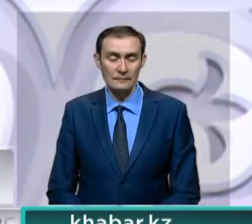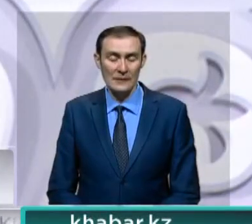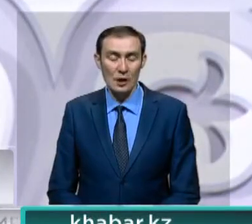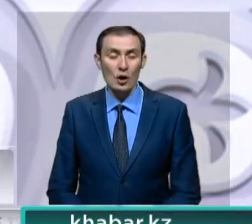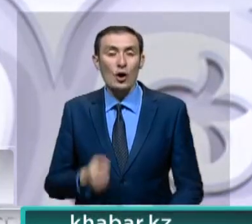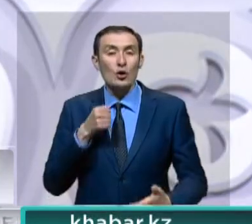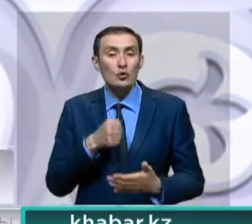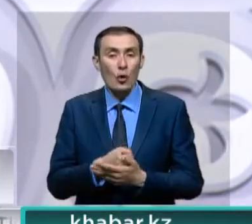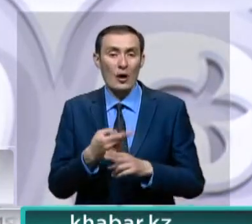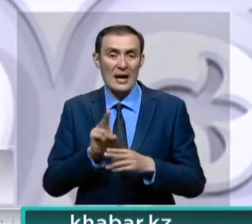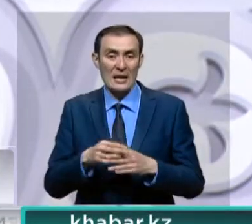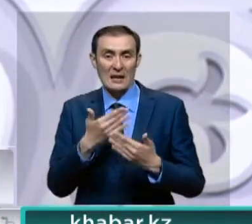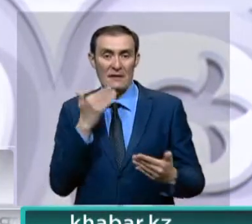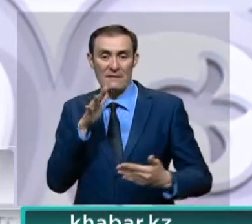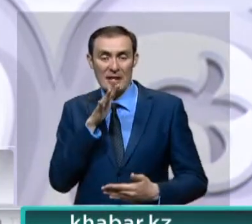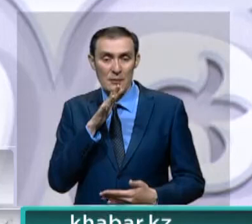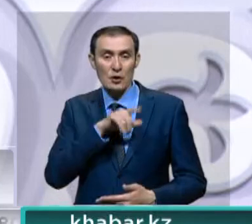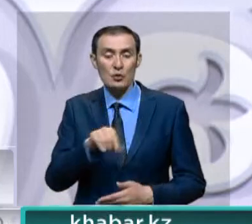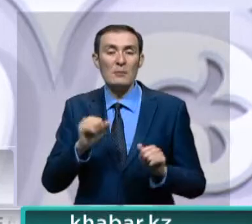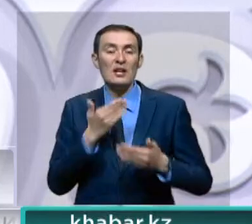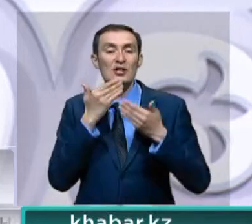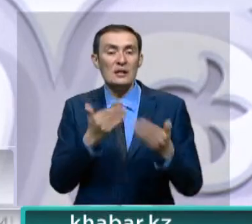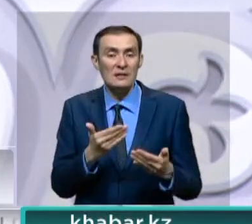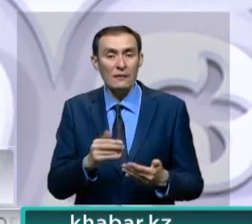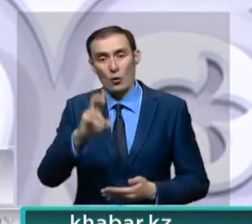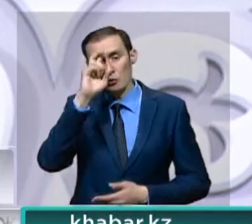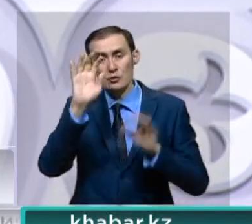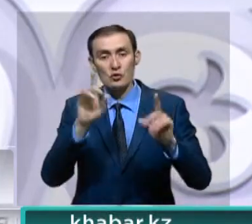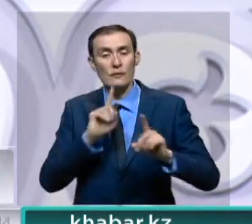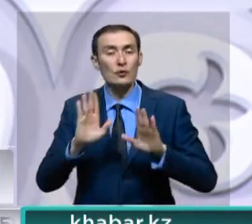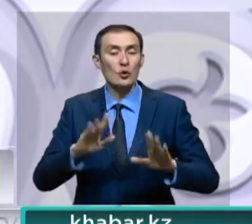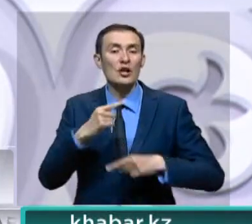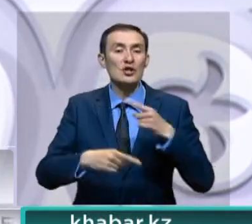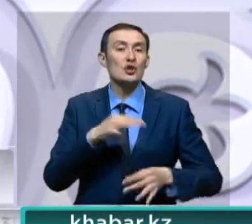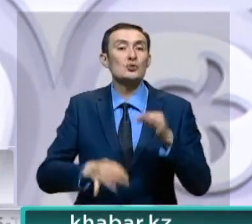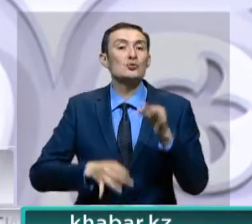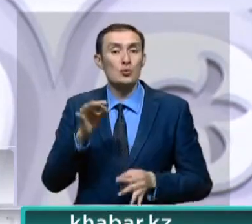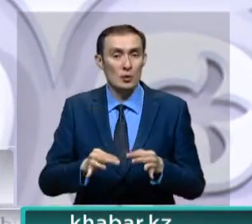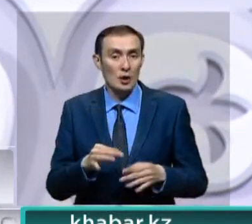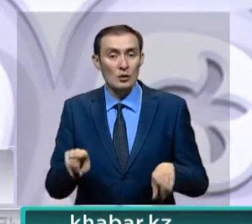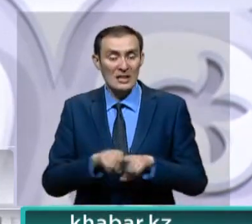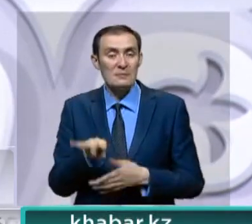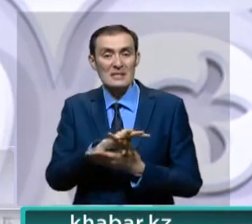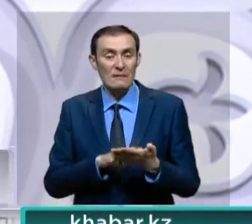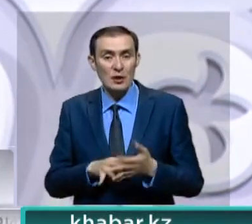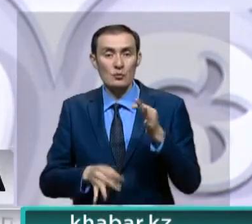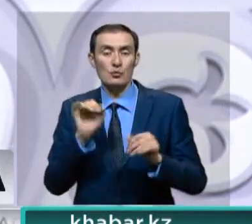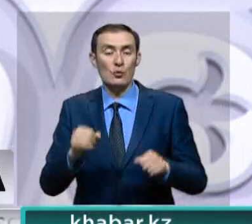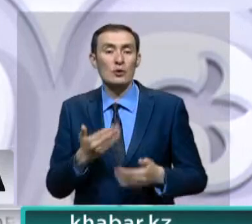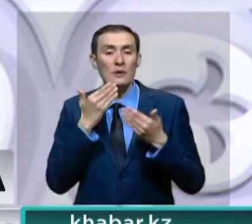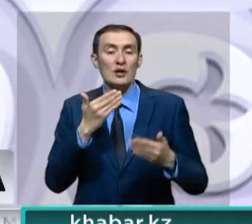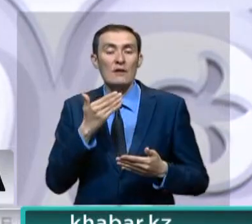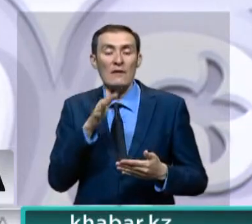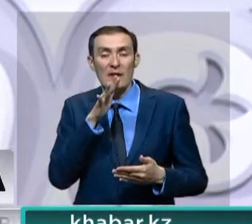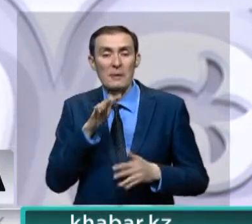До этих пор граждане Республики Казахстан могли обращаться в Конституционный совет только через суды. То есть с таким заявлением суд мог обратиться в